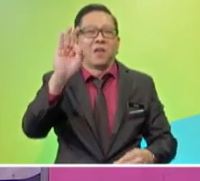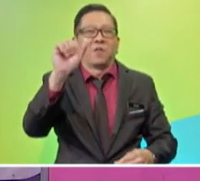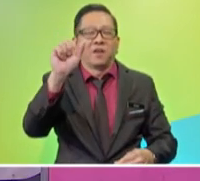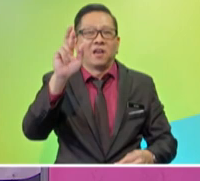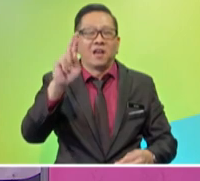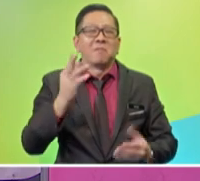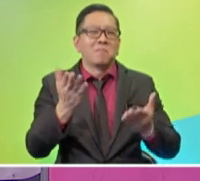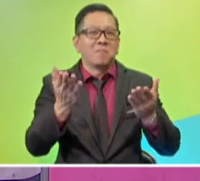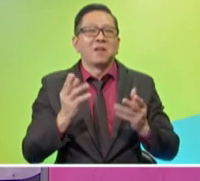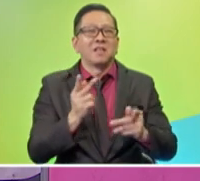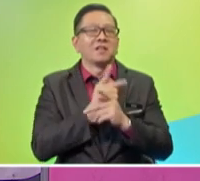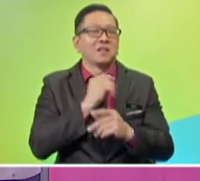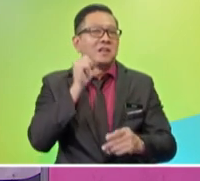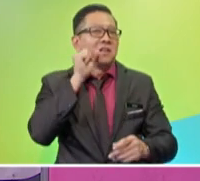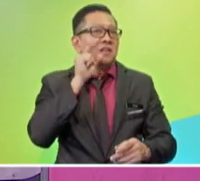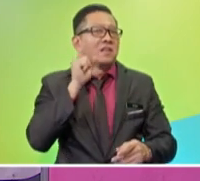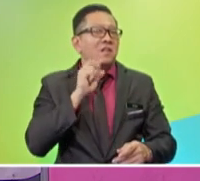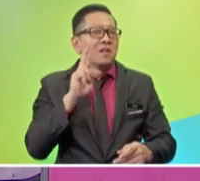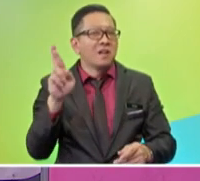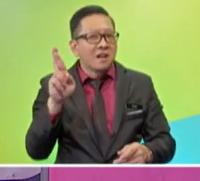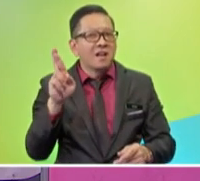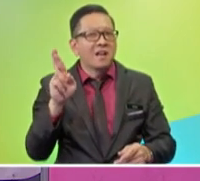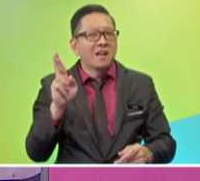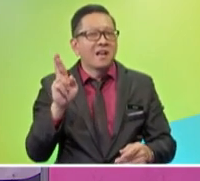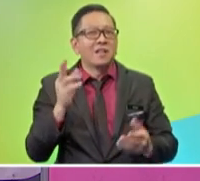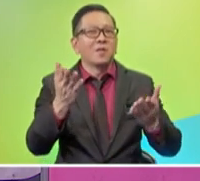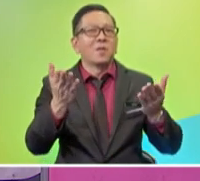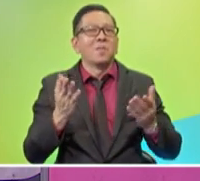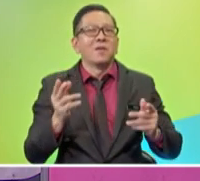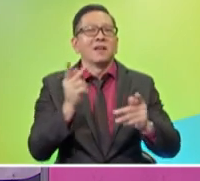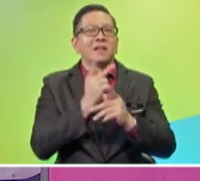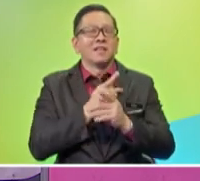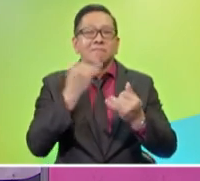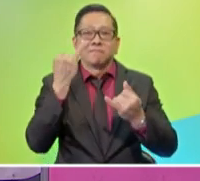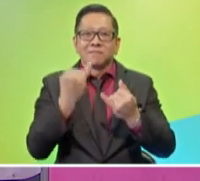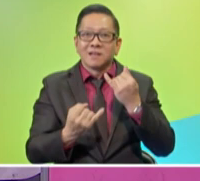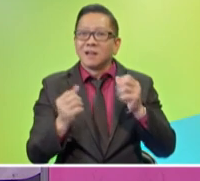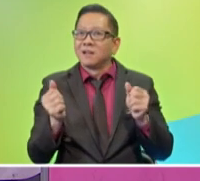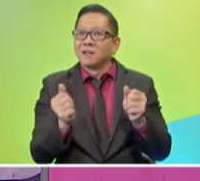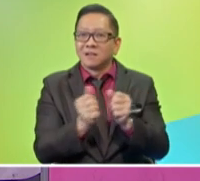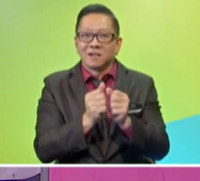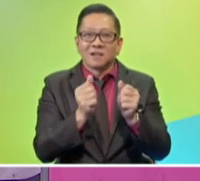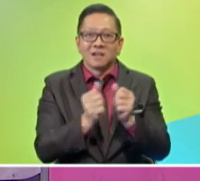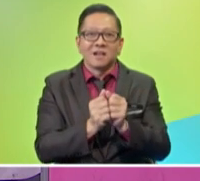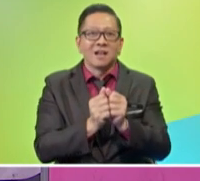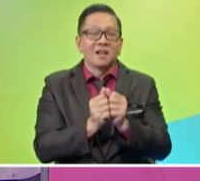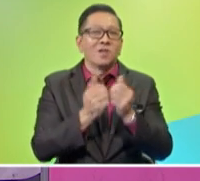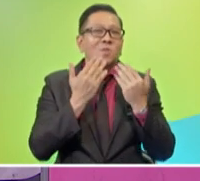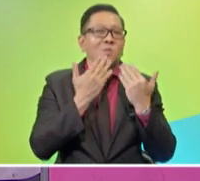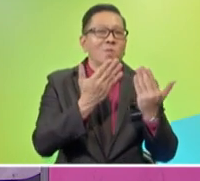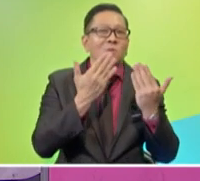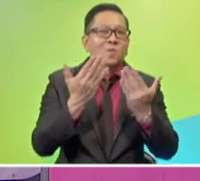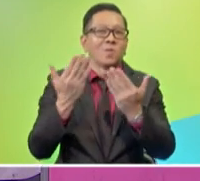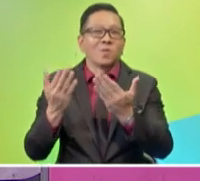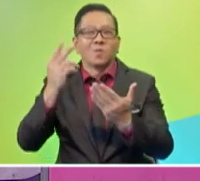Zuriana untuk perkongsian ilmu pada hari ini tentang sifar. Sebelum kita akhiri kelas kita, saya pun ingin mengucapkan ribuan terima kasih kepada